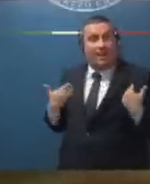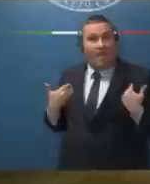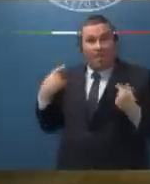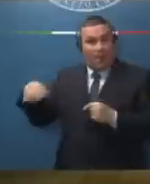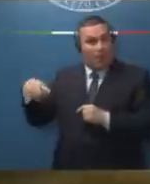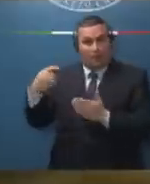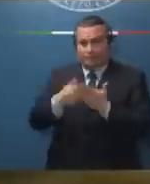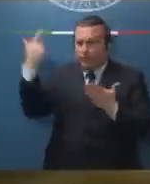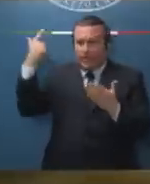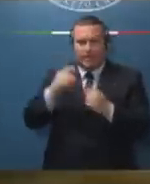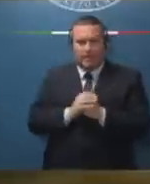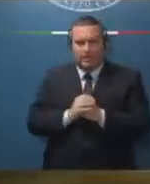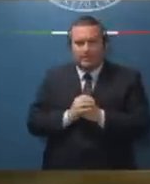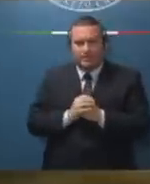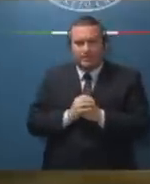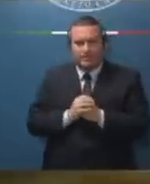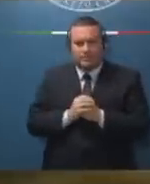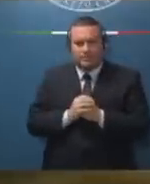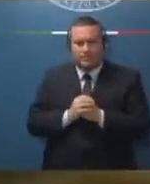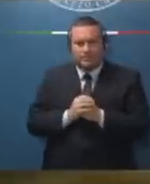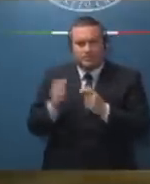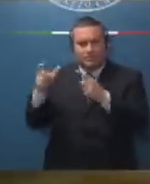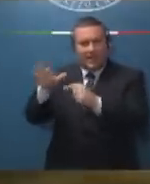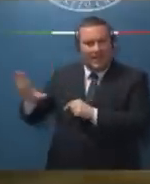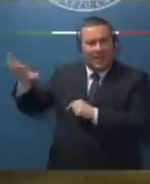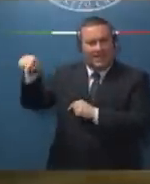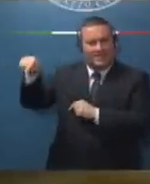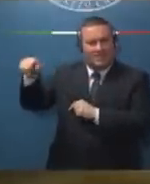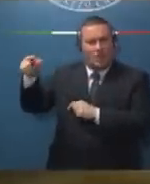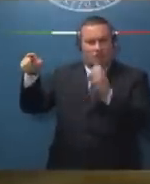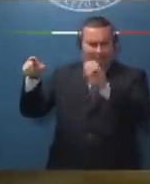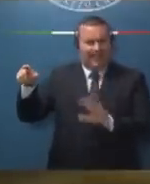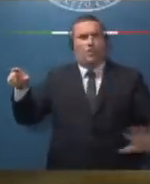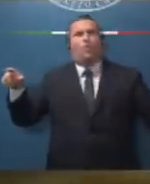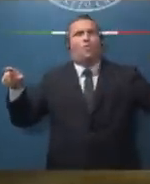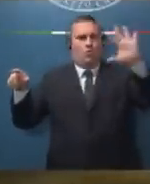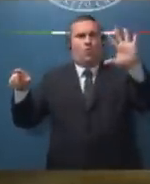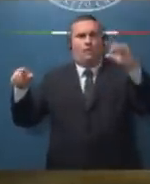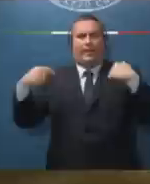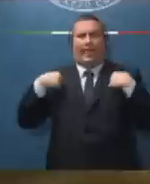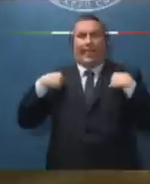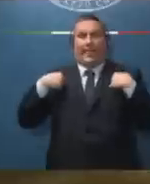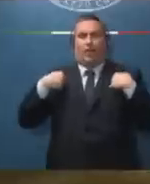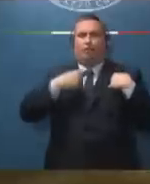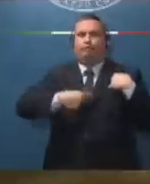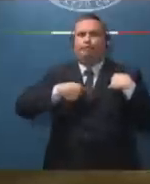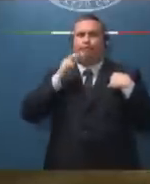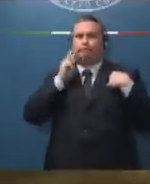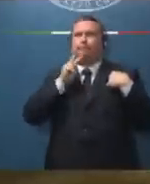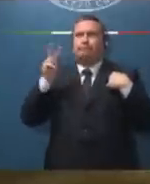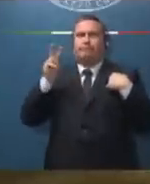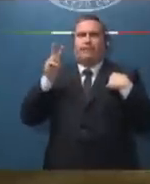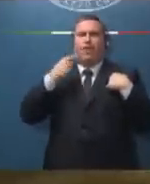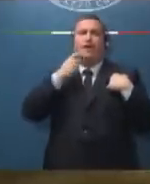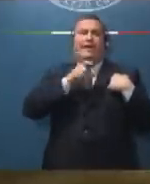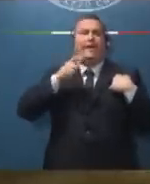in una nazione che come buona parte d'Europa e anche spesso io me ne accorgo e penso che i più se